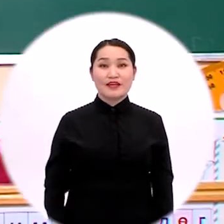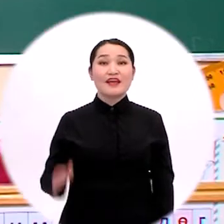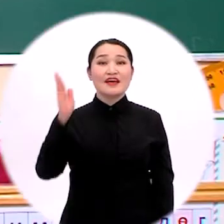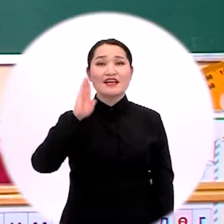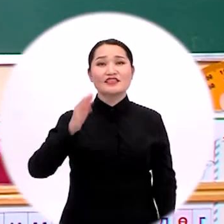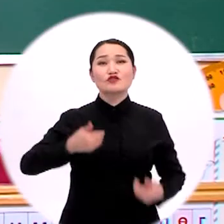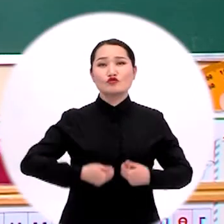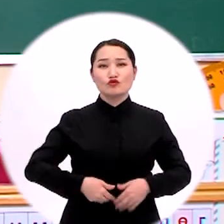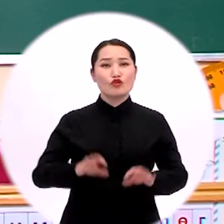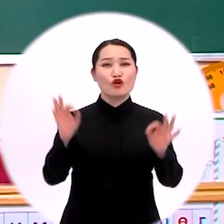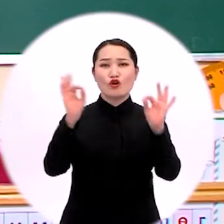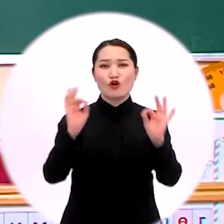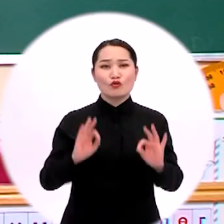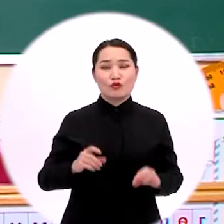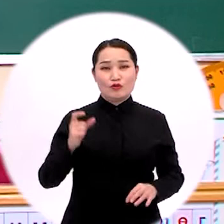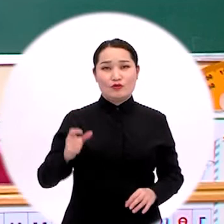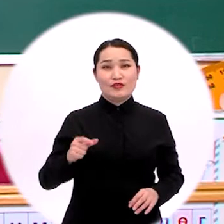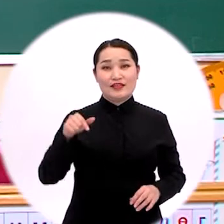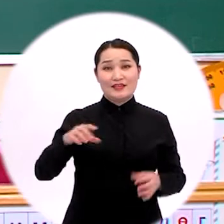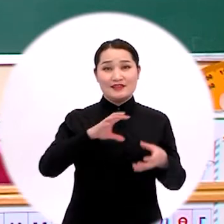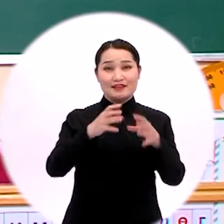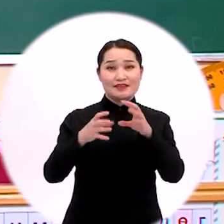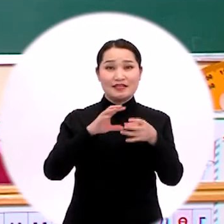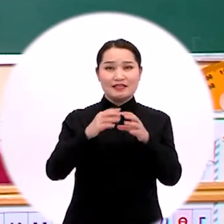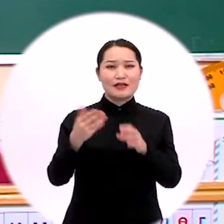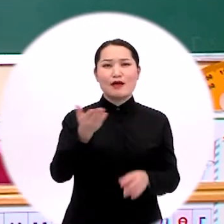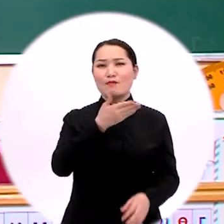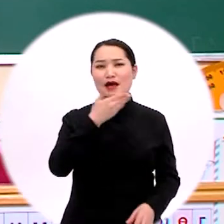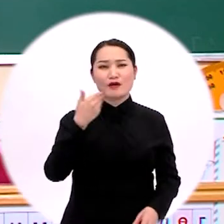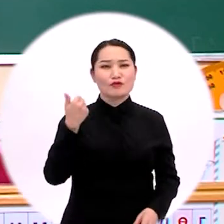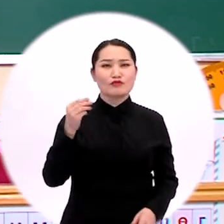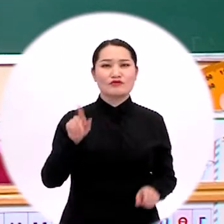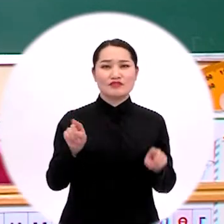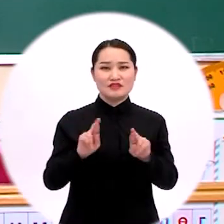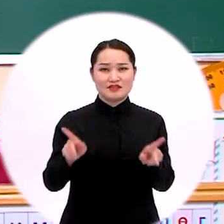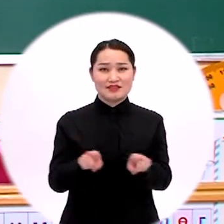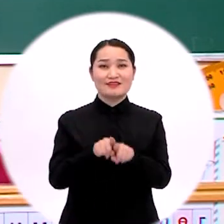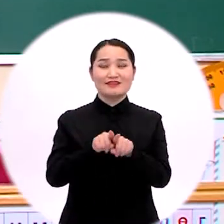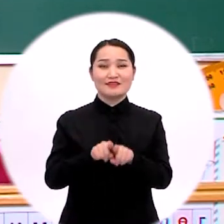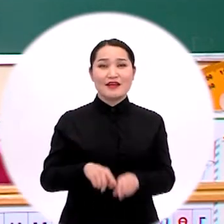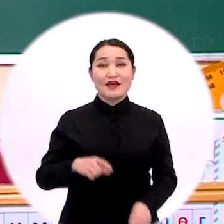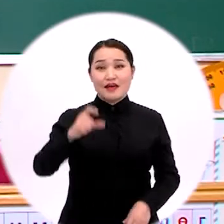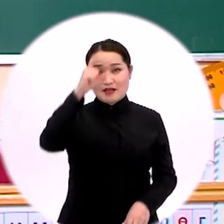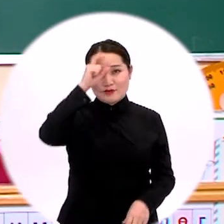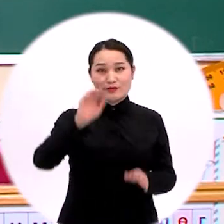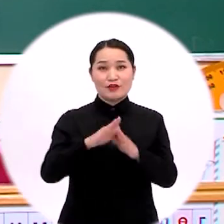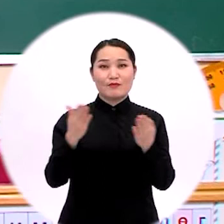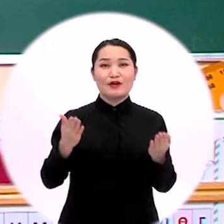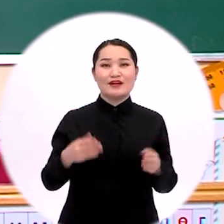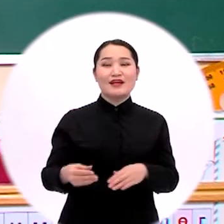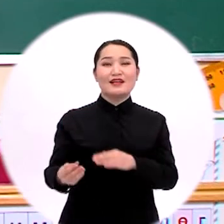Ээжээс төрөөгүй хүн энэ дэлхийд байхгүй шиг, эрдэмд багшаар ном заалгаагүй